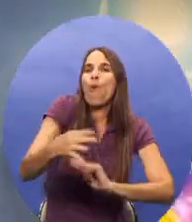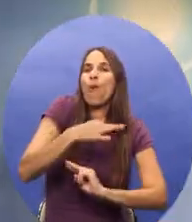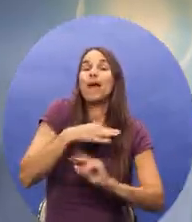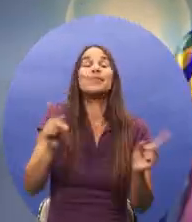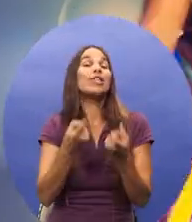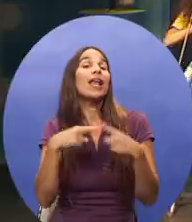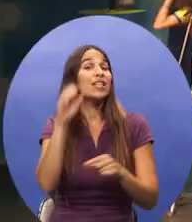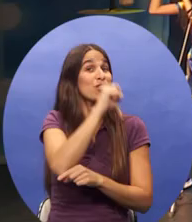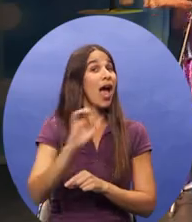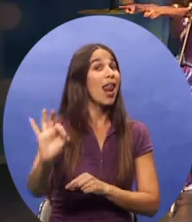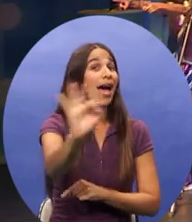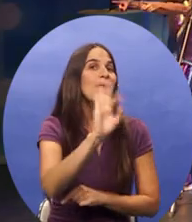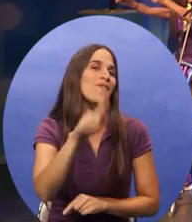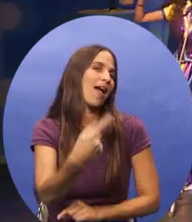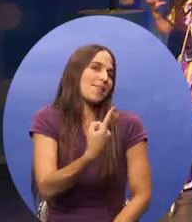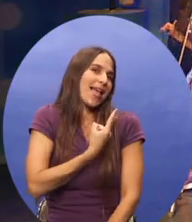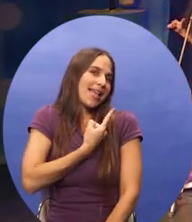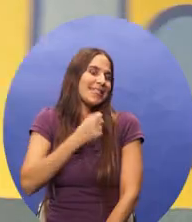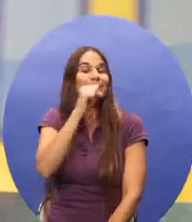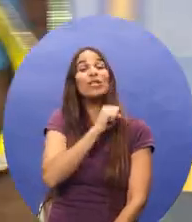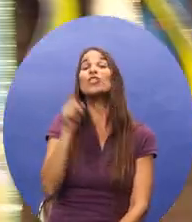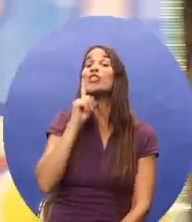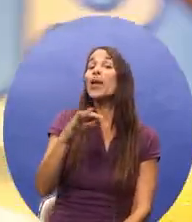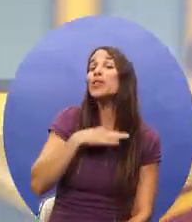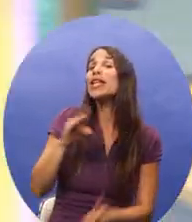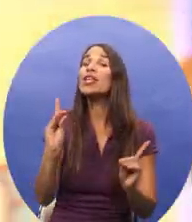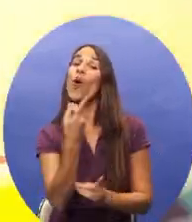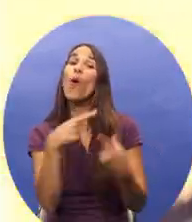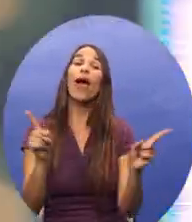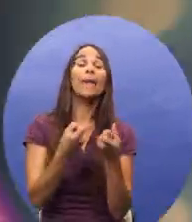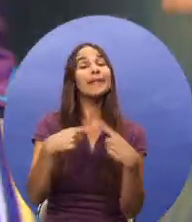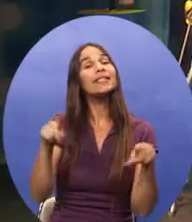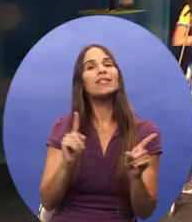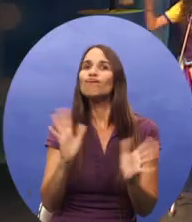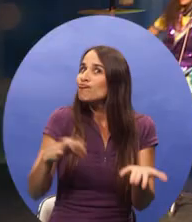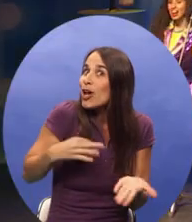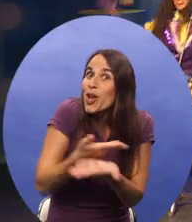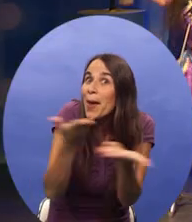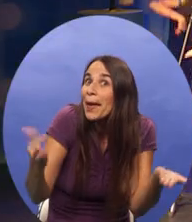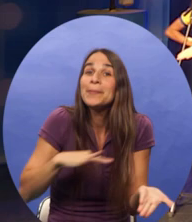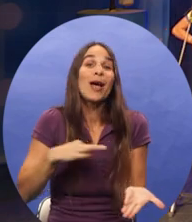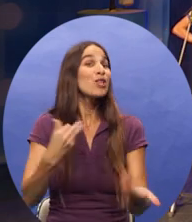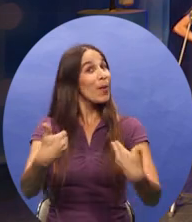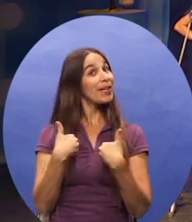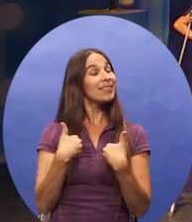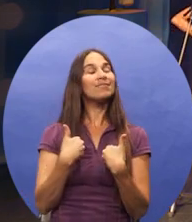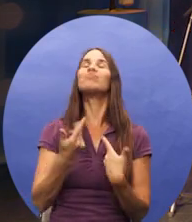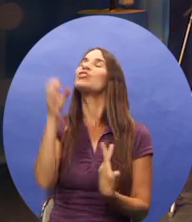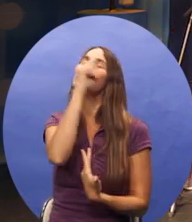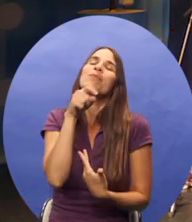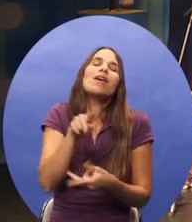הם עולמי, שר לכם ולעצמי. קוראים לי דורמי, מה שלוכם ומה